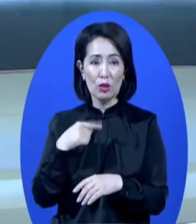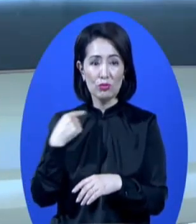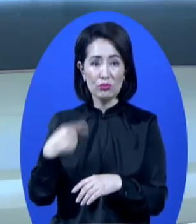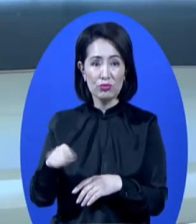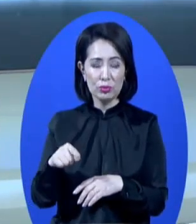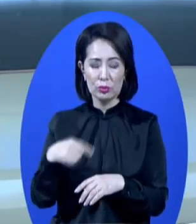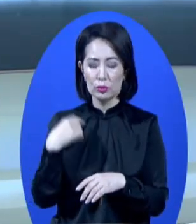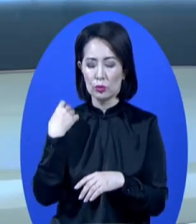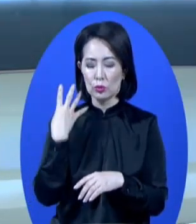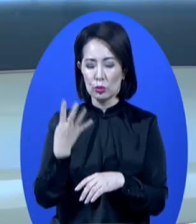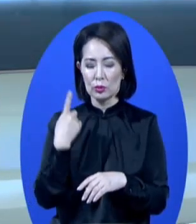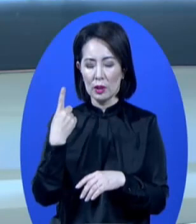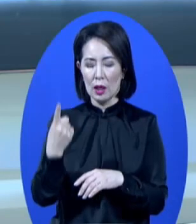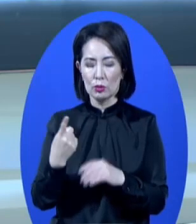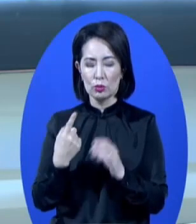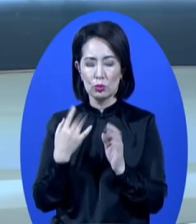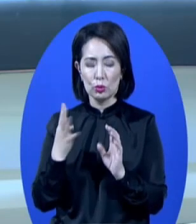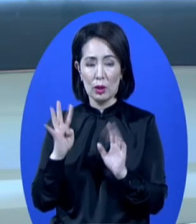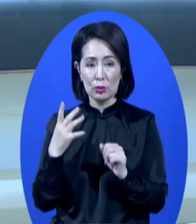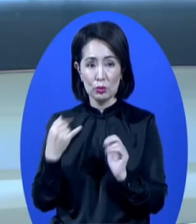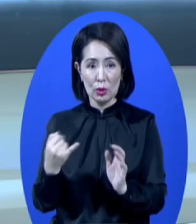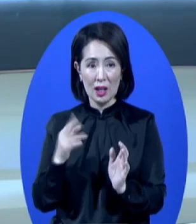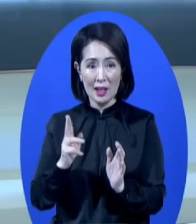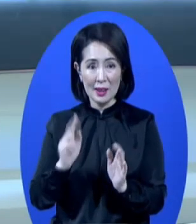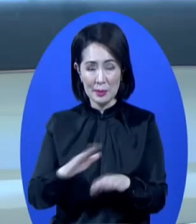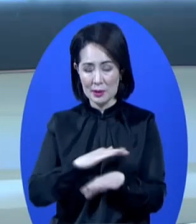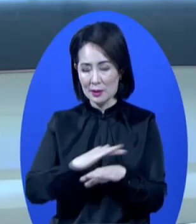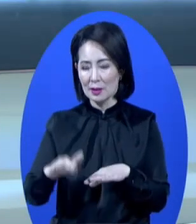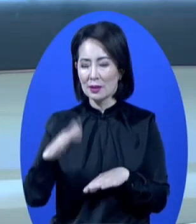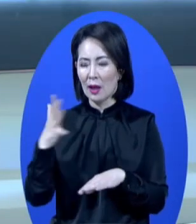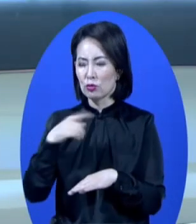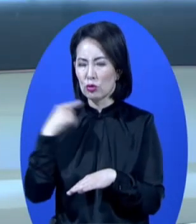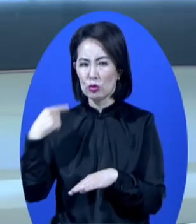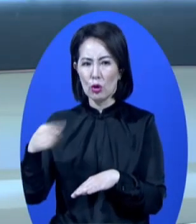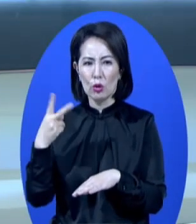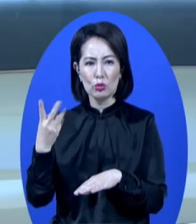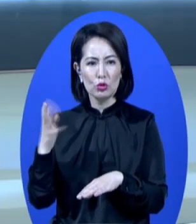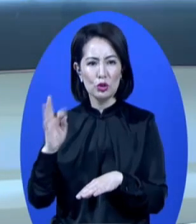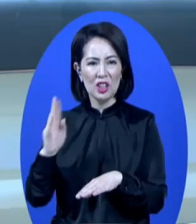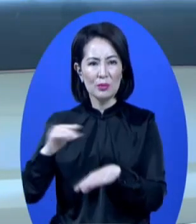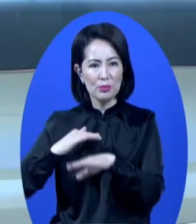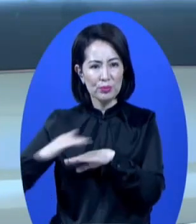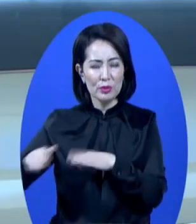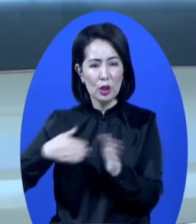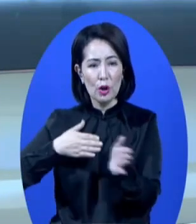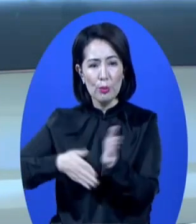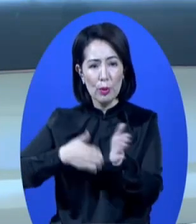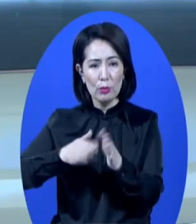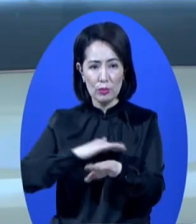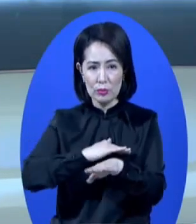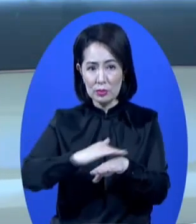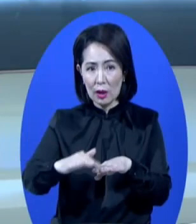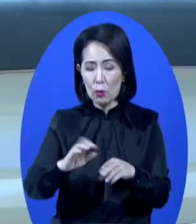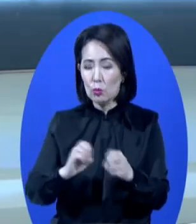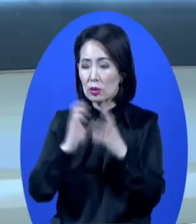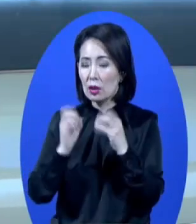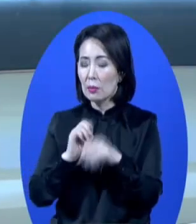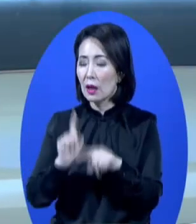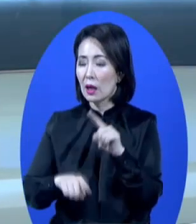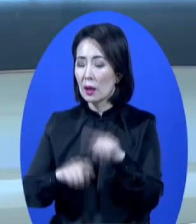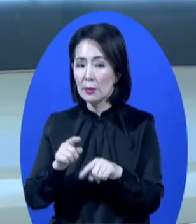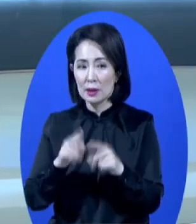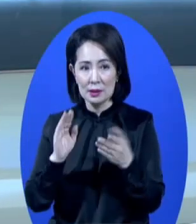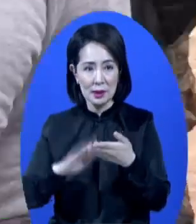414.6 км, Тавантолгой-Гашуунсухайт чиглэлийн 240 км төмөр замын трассын дагуу бүтээн байгуулалтын ажлын явцтай